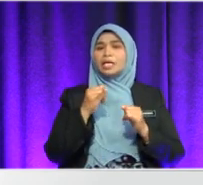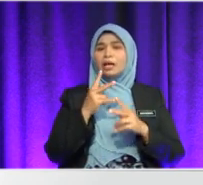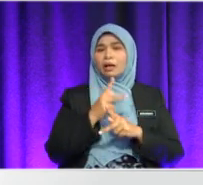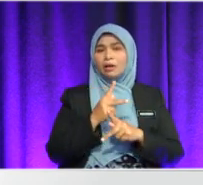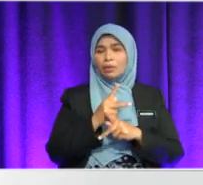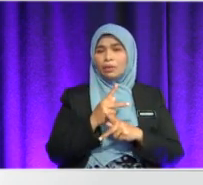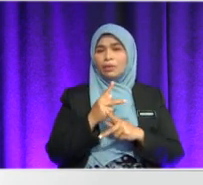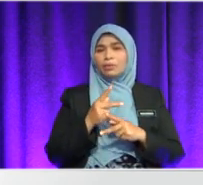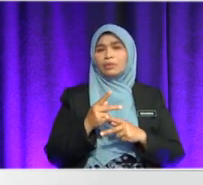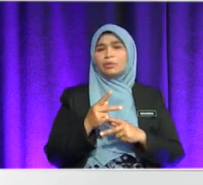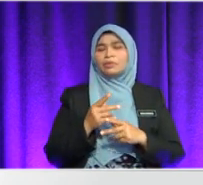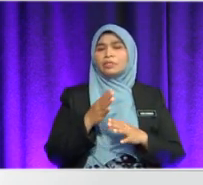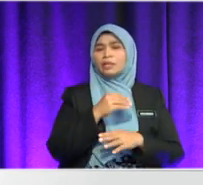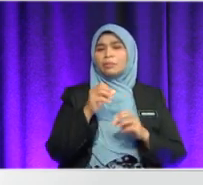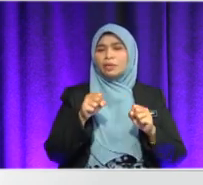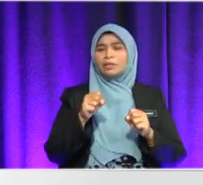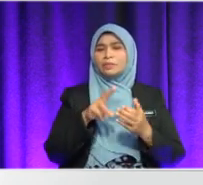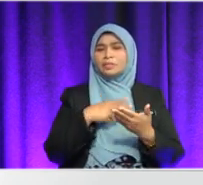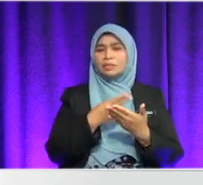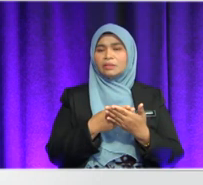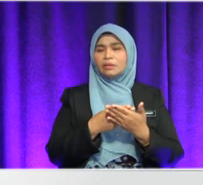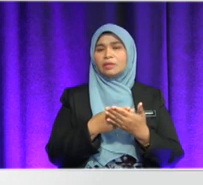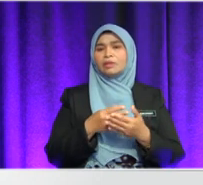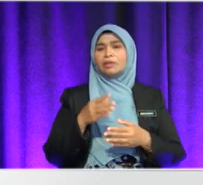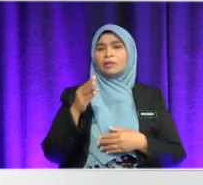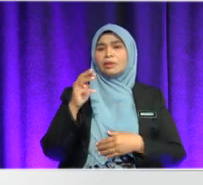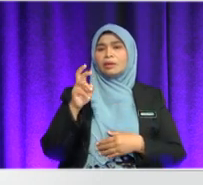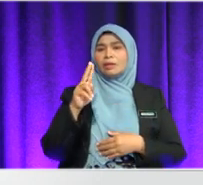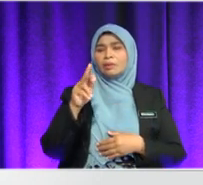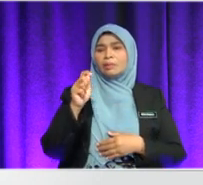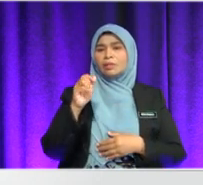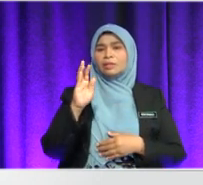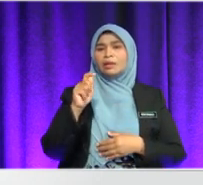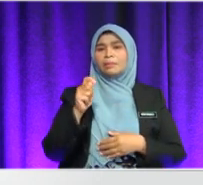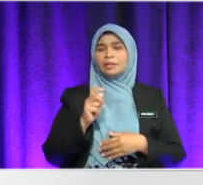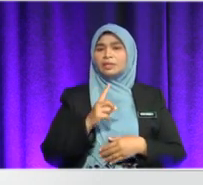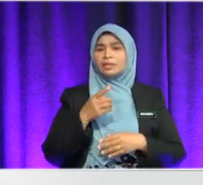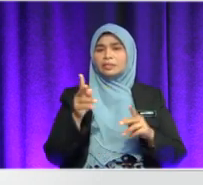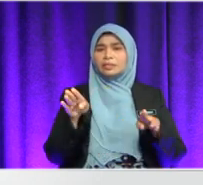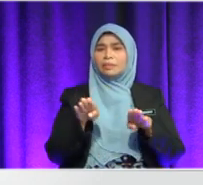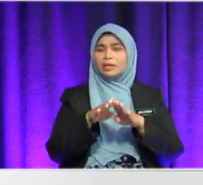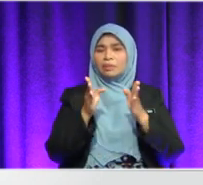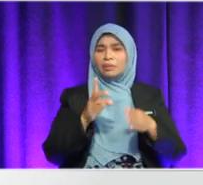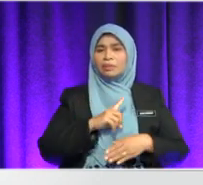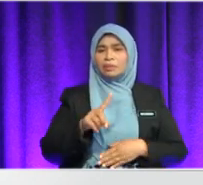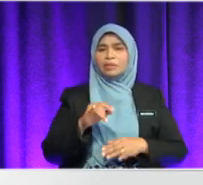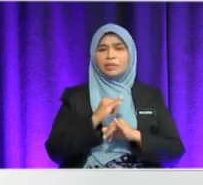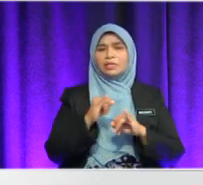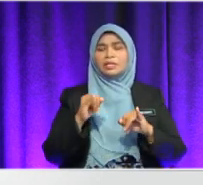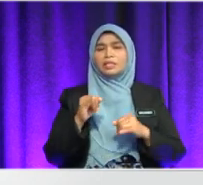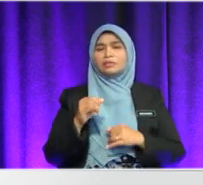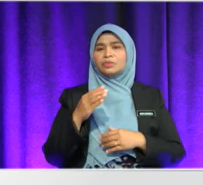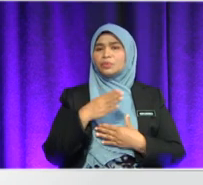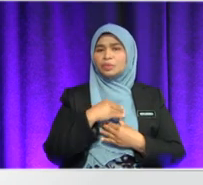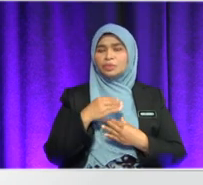boleh menjatuhkan martabat Kita sebagai orang yang beragama Islam Jangan sengaja kita mempersendekan